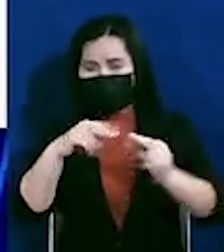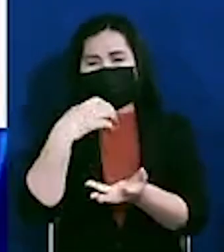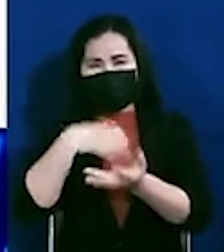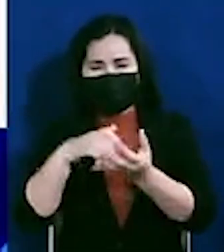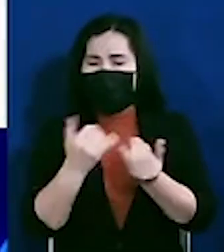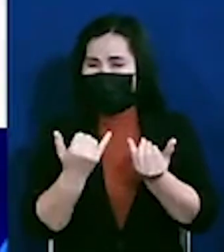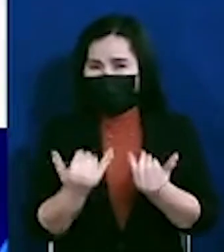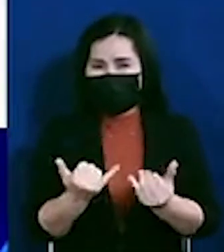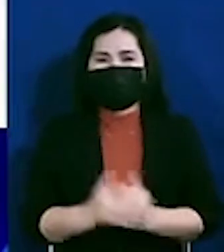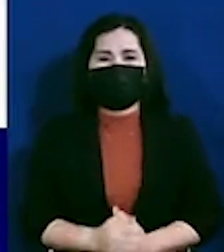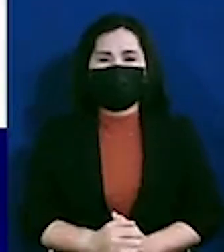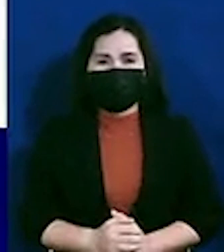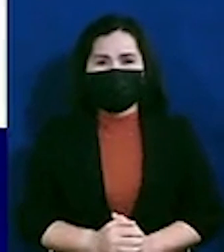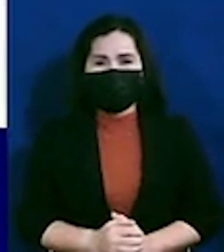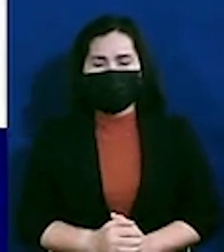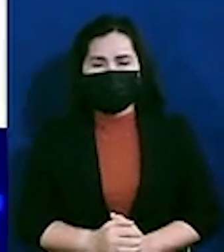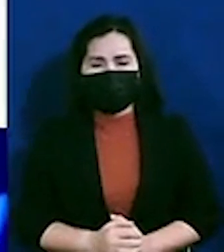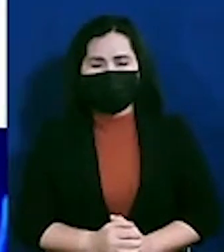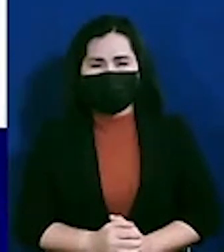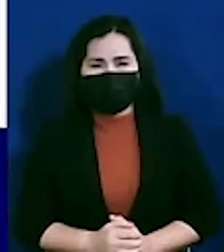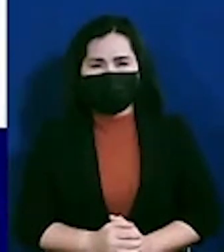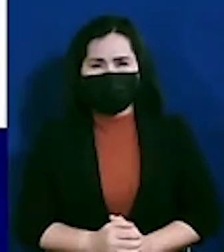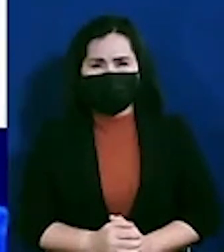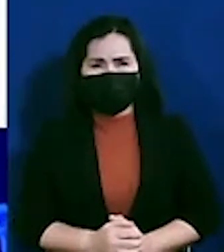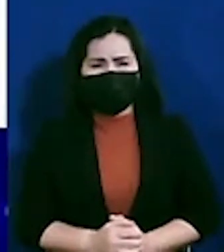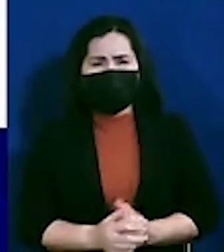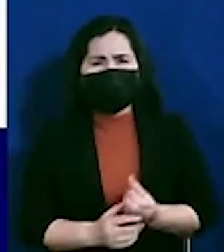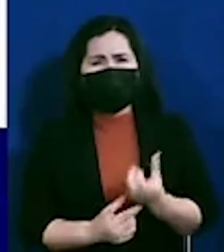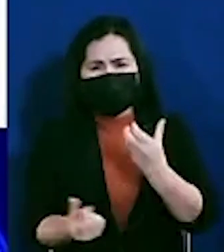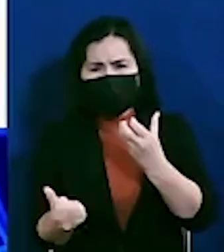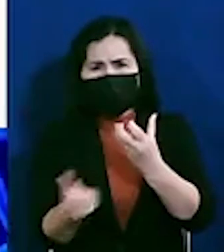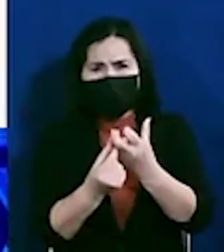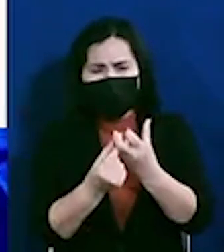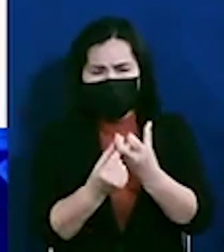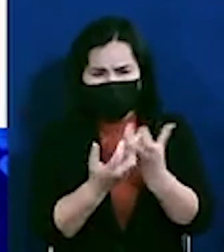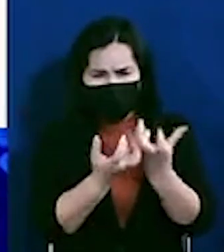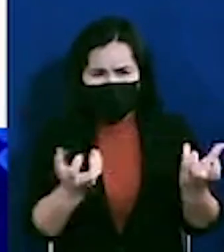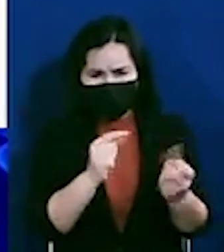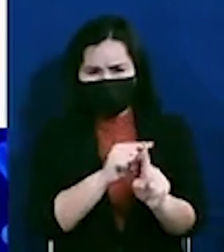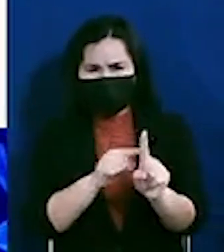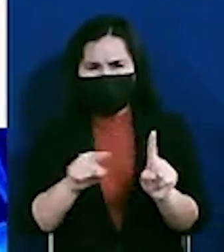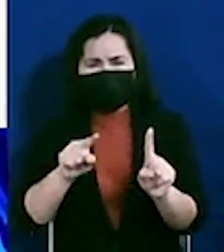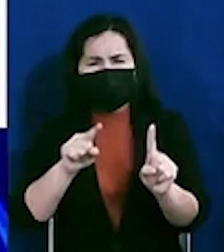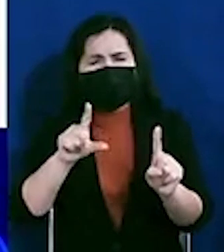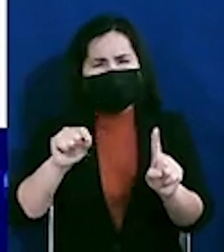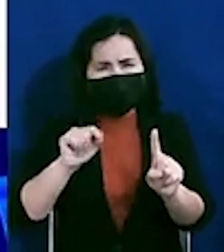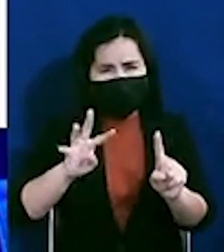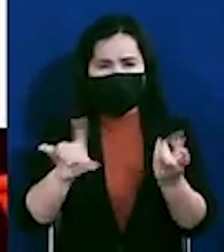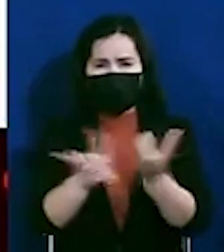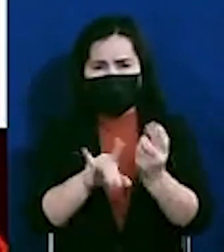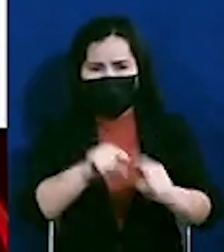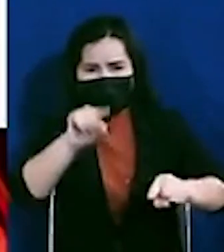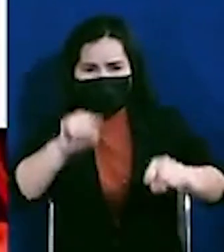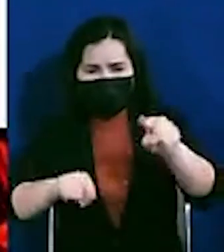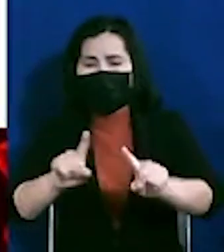ตัวชุดตรวจเนื้อเพลงเนี่ย 24ยี่ห้อเนี่ยก็มีความคุณภาพแตกต่างกันหลากหลายอยู่พอสมควรนะครับ